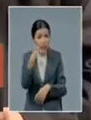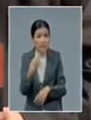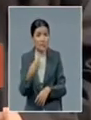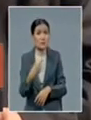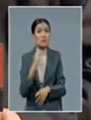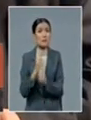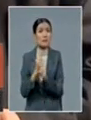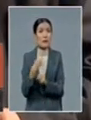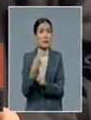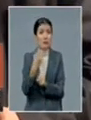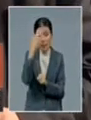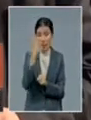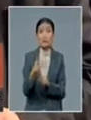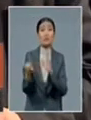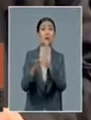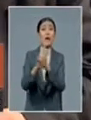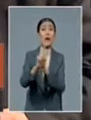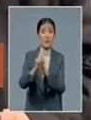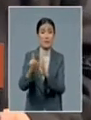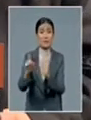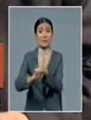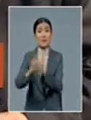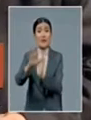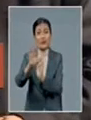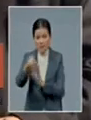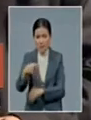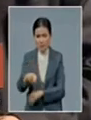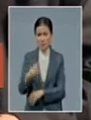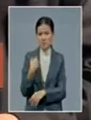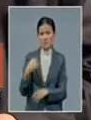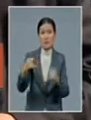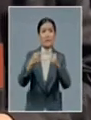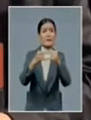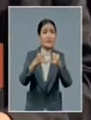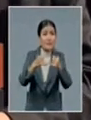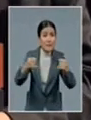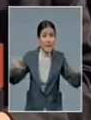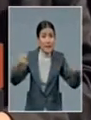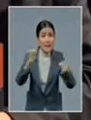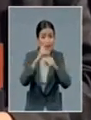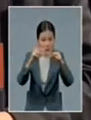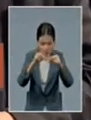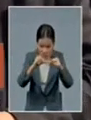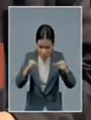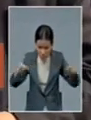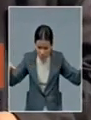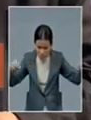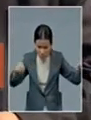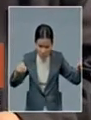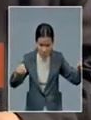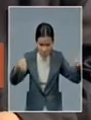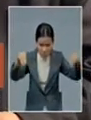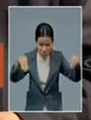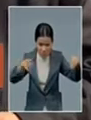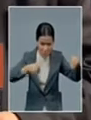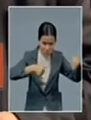สุดเขาใช้การจุดระเบิดด้วยวิธีการขึงลวดดักบนทางเท้าในย่านที่อยู่อาศัยไม่ได้เฉพาะเจาะจงเหยื่อ